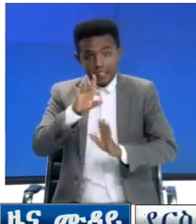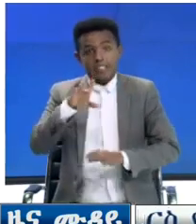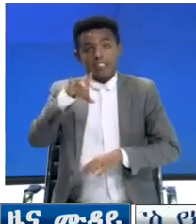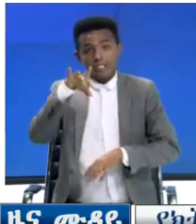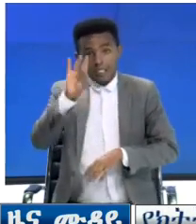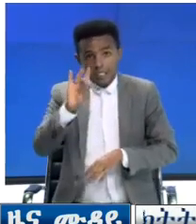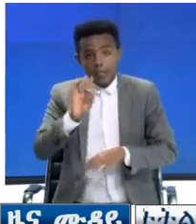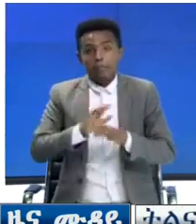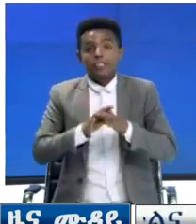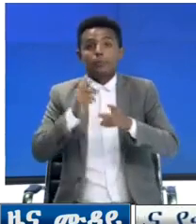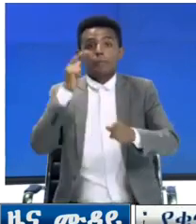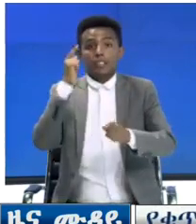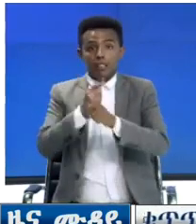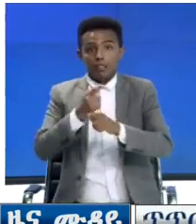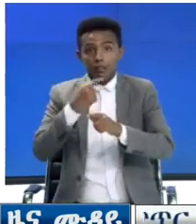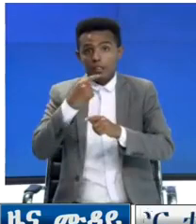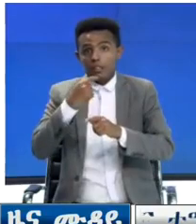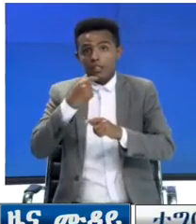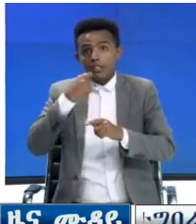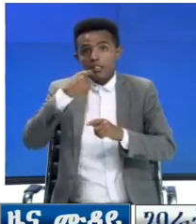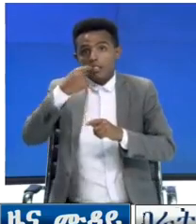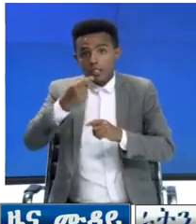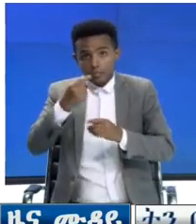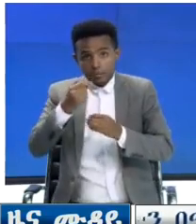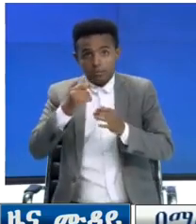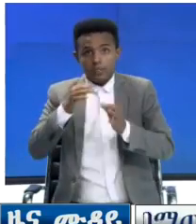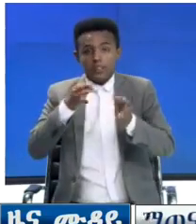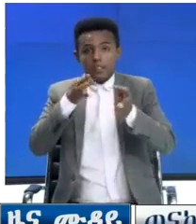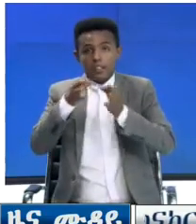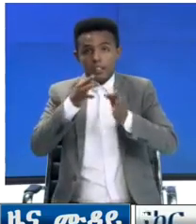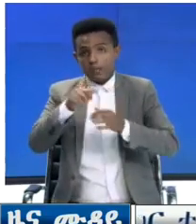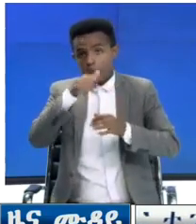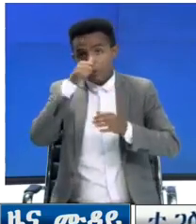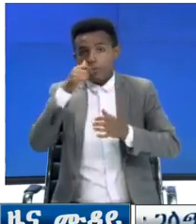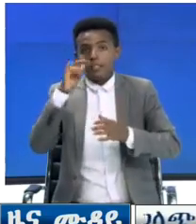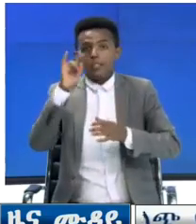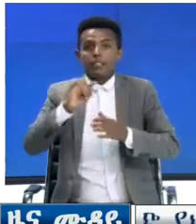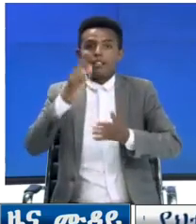መረጋገጡንም ገልጸዋል ሲል ይዘገበው የኢትዮጵያ ዜና አገልግሎት ነው